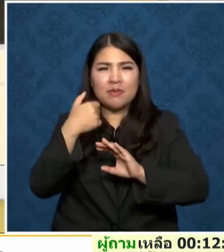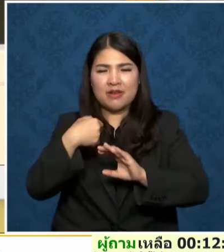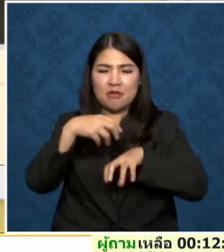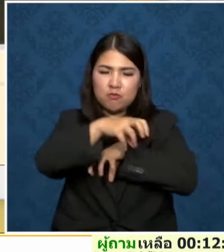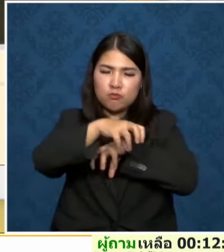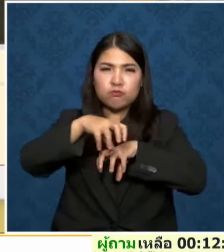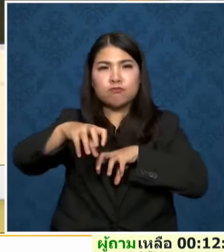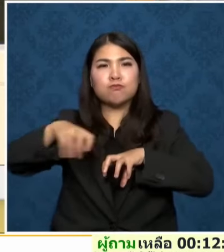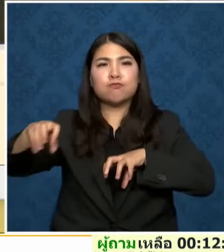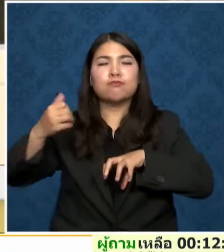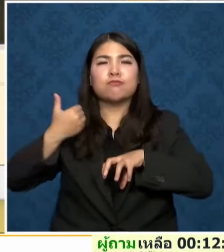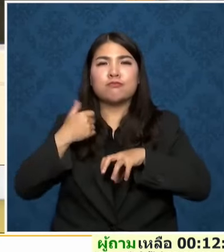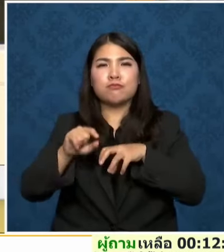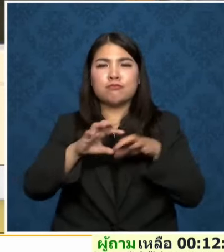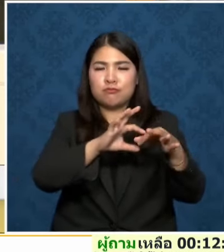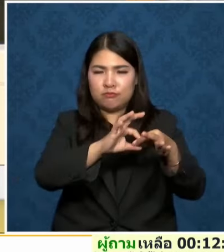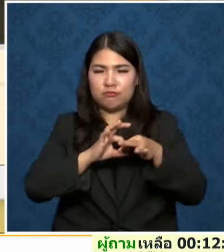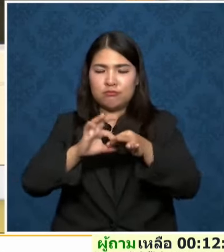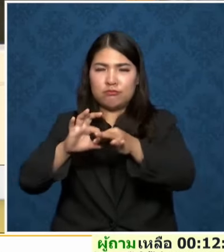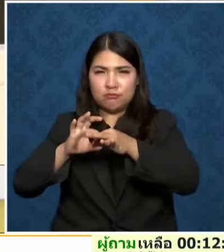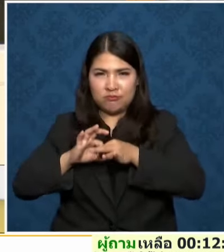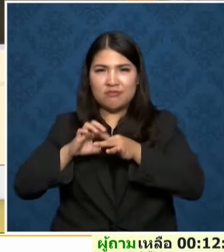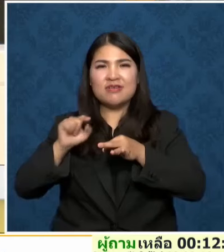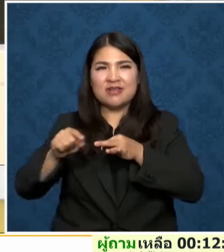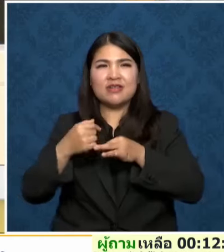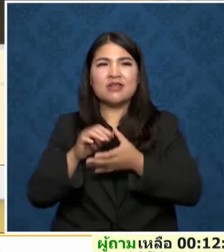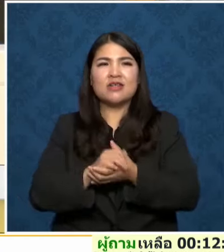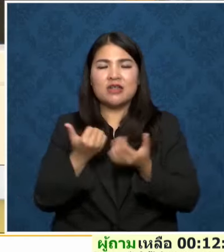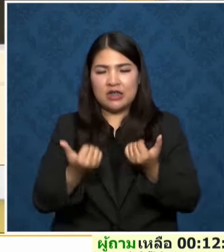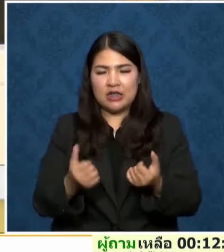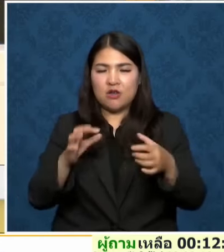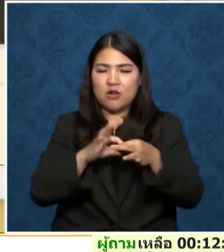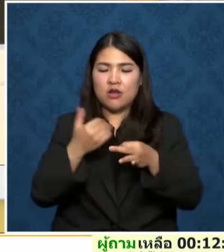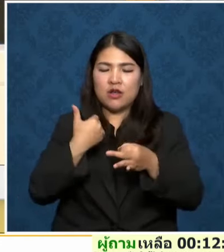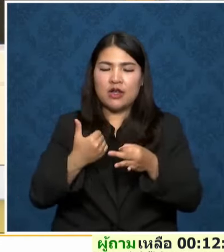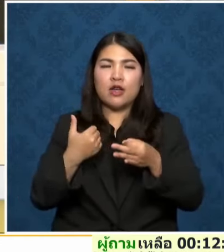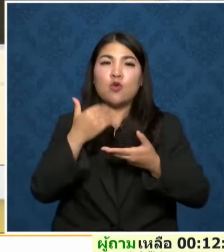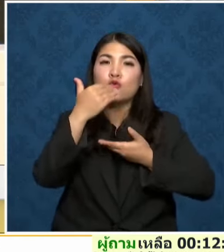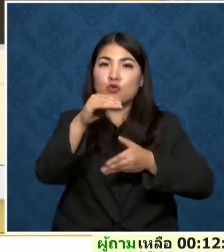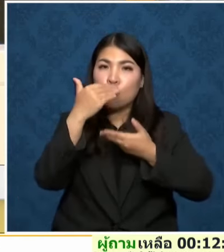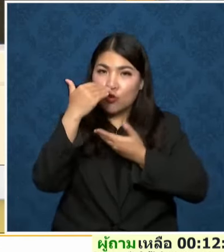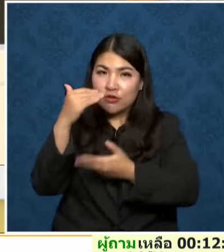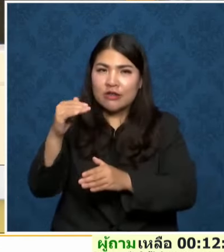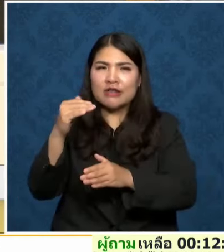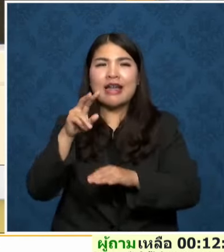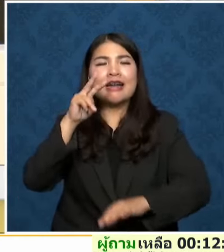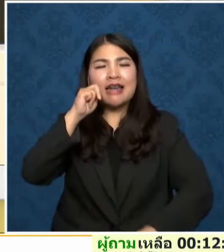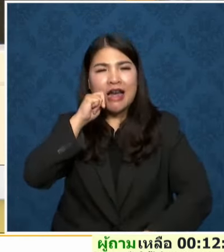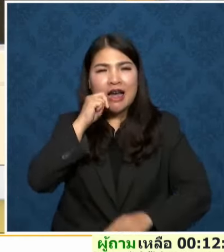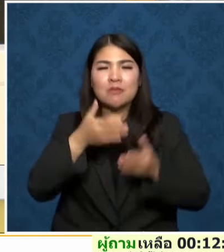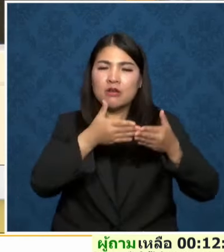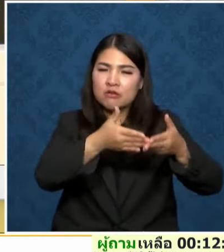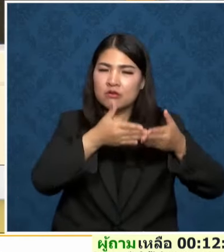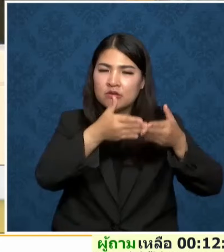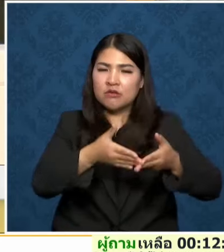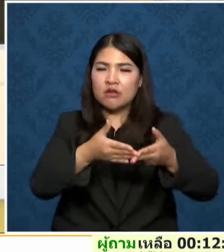ายทุกรูปแบบนะคะให้เชื่อมโยงการอย่างไร้รอยต่อทั้งการขนส่งทางลางทั้งการขนส่งทางน้ำการขน